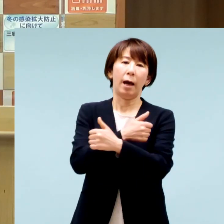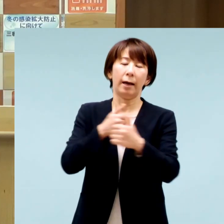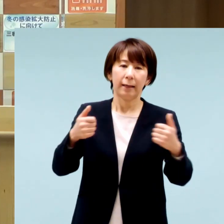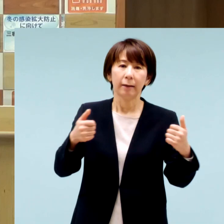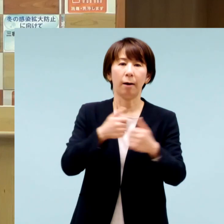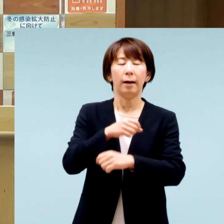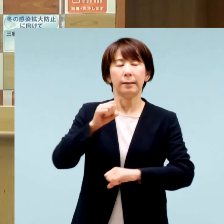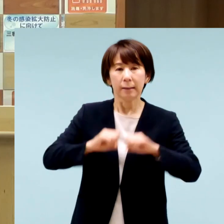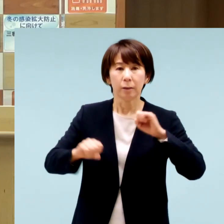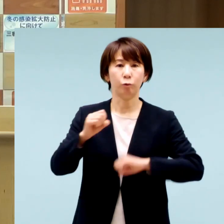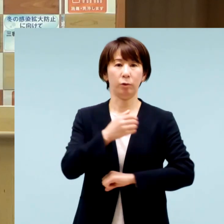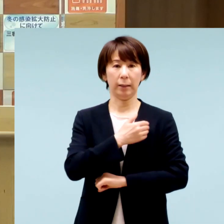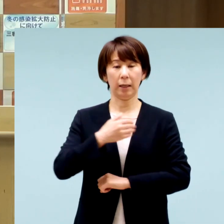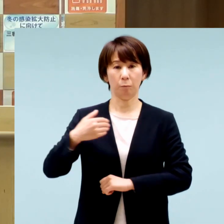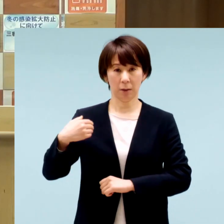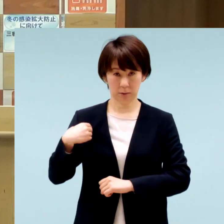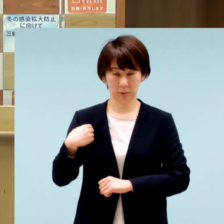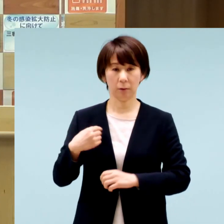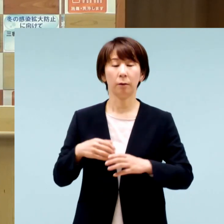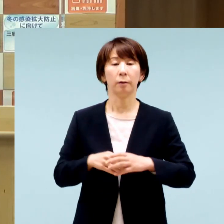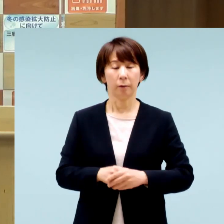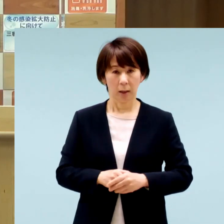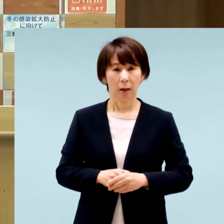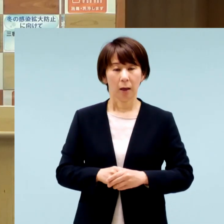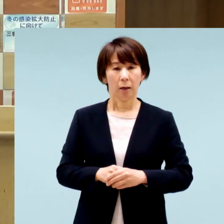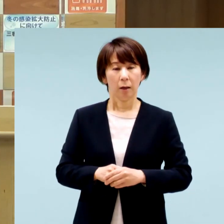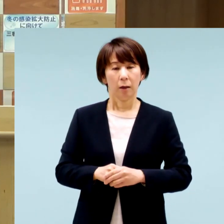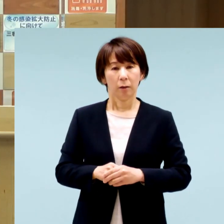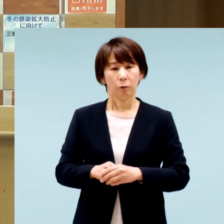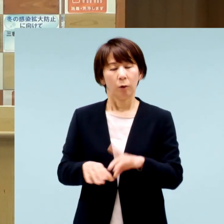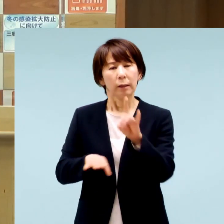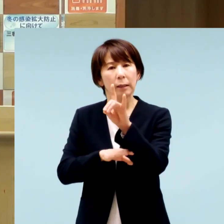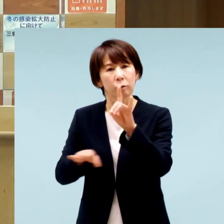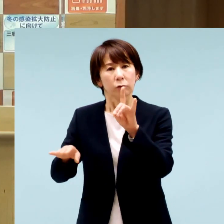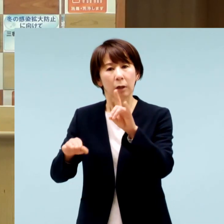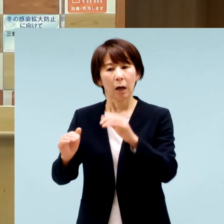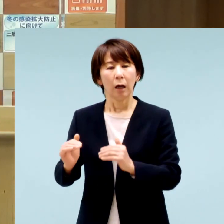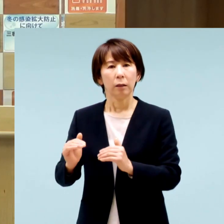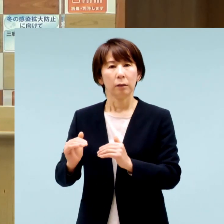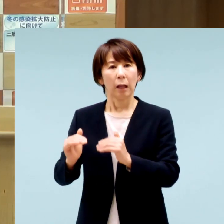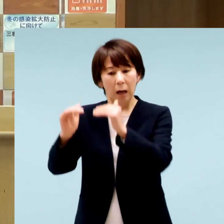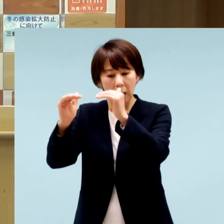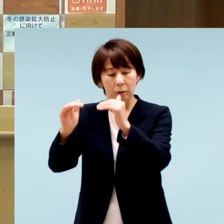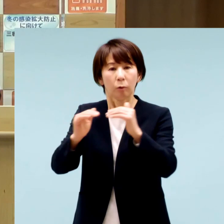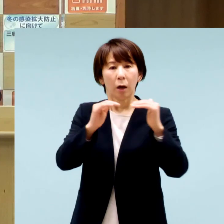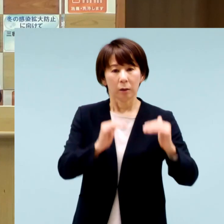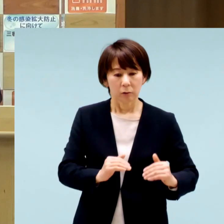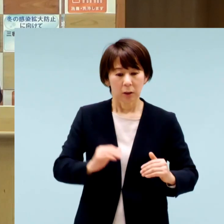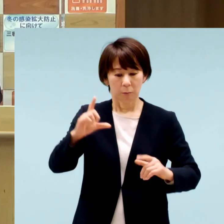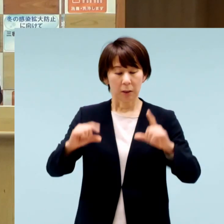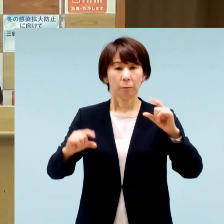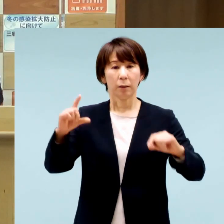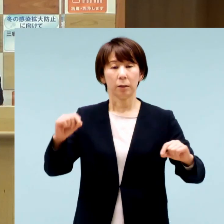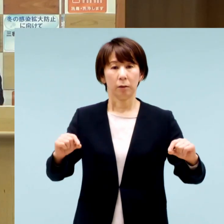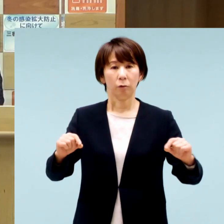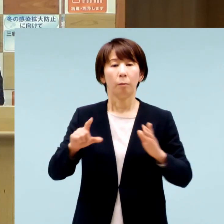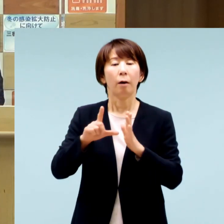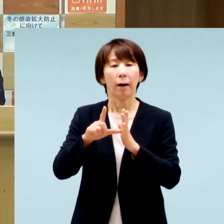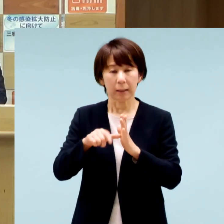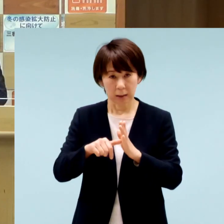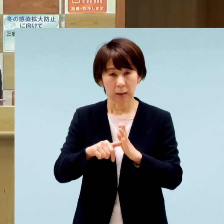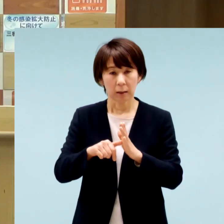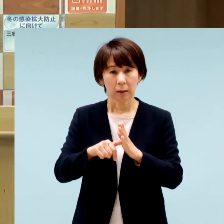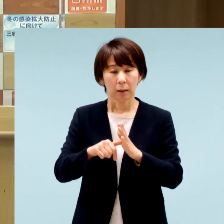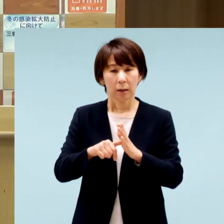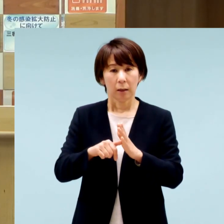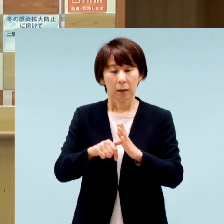すごくハードルが低いところと高いところが、こういろいろ各都道府県ごとに違う状況が出てきたときにですね、当然